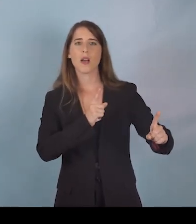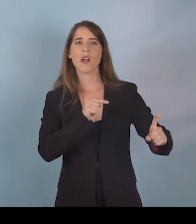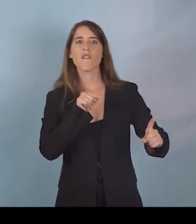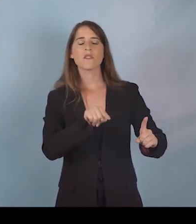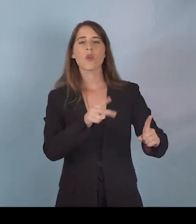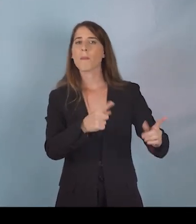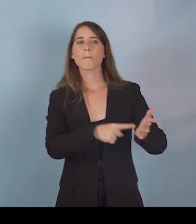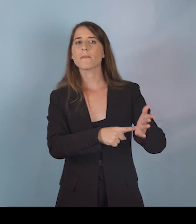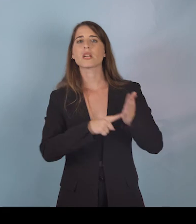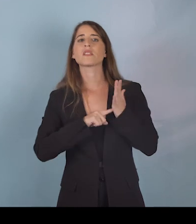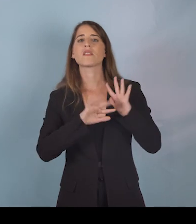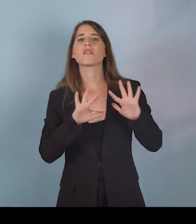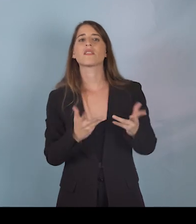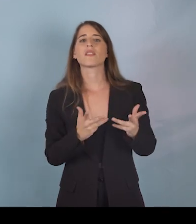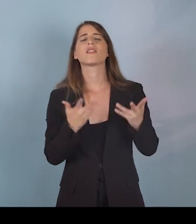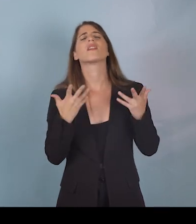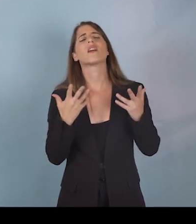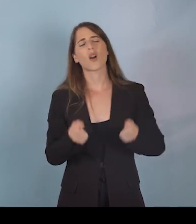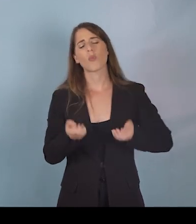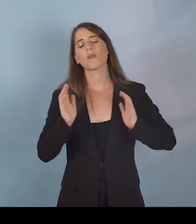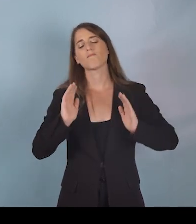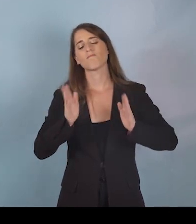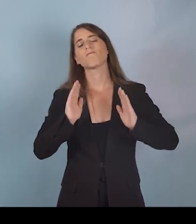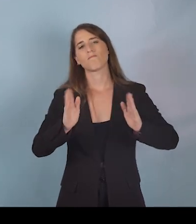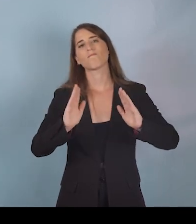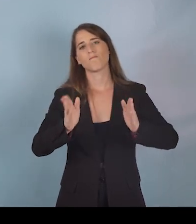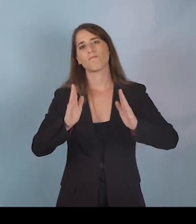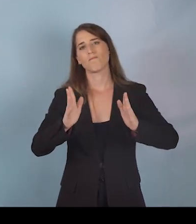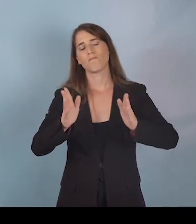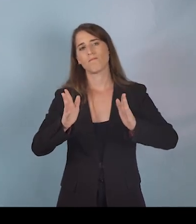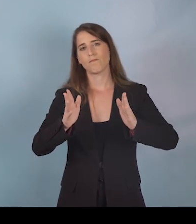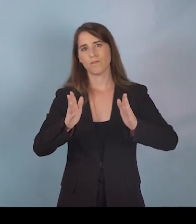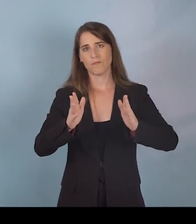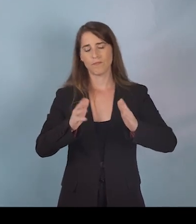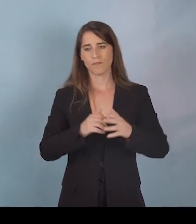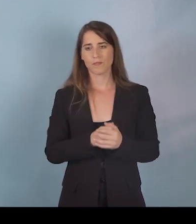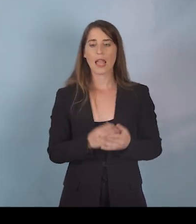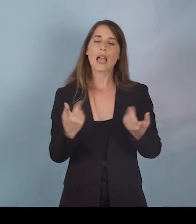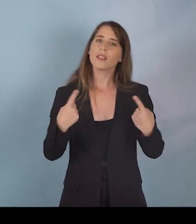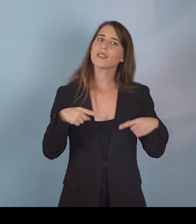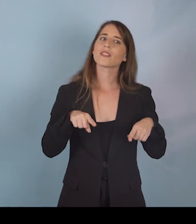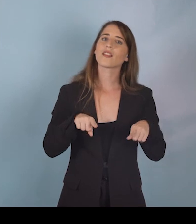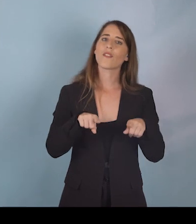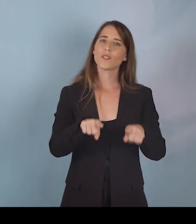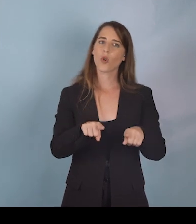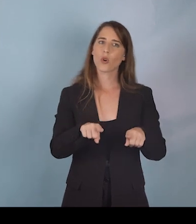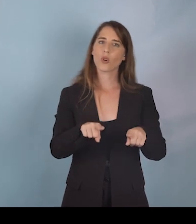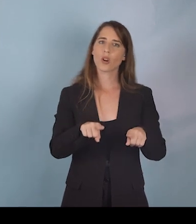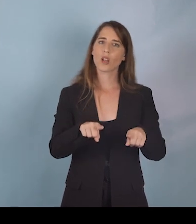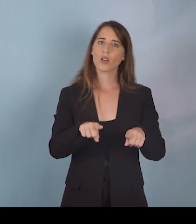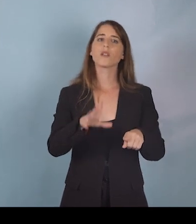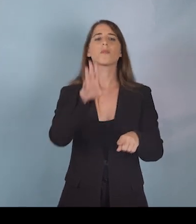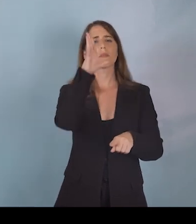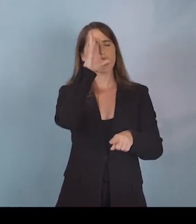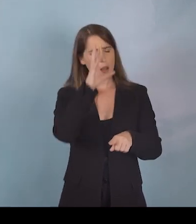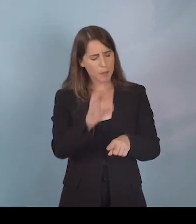Πράγμα το οποίο απλά μας δείχνει πόσο ακόμα έχουμε να διανύσουμε και ταυτόχρονα με δεδομένο